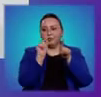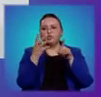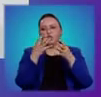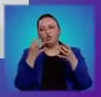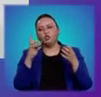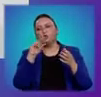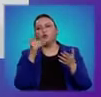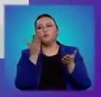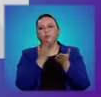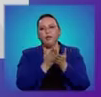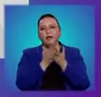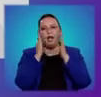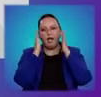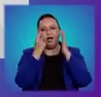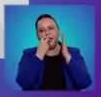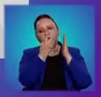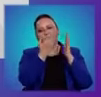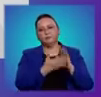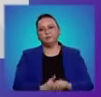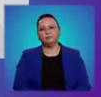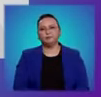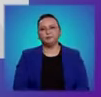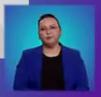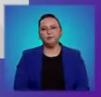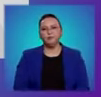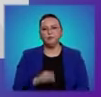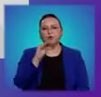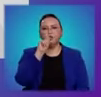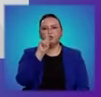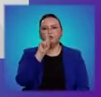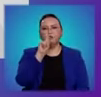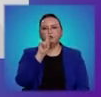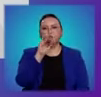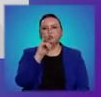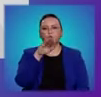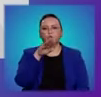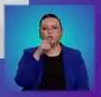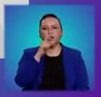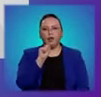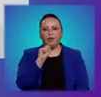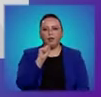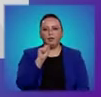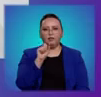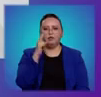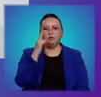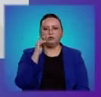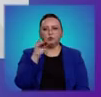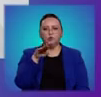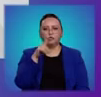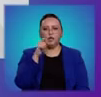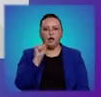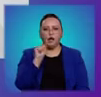байдаг. За, зүтг гэдэг үгийг монгол бичгээр читхүү гэж бичдэг бахна. За, зутгах гэдэг үгийг монгол бичгээр